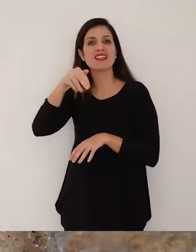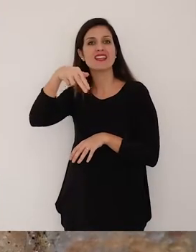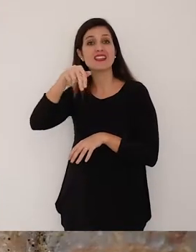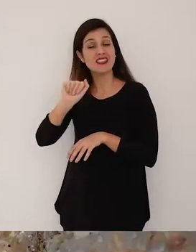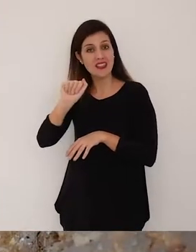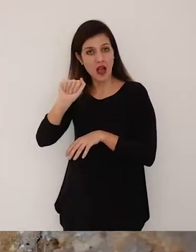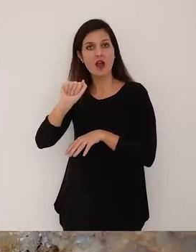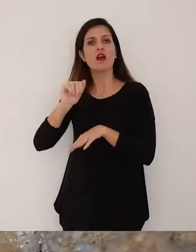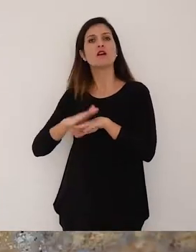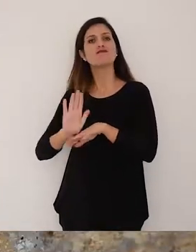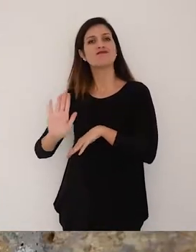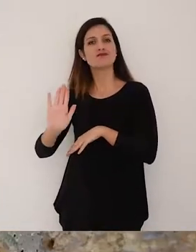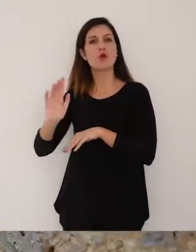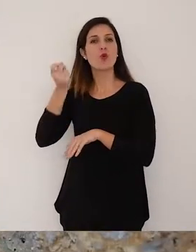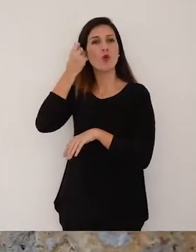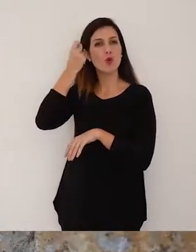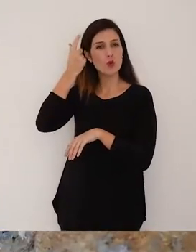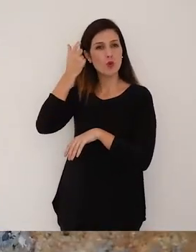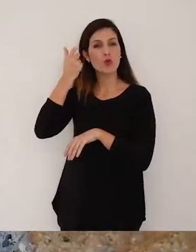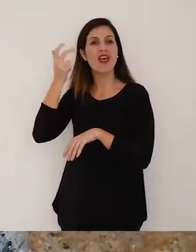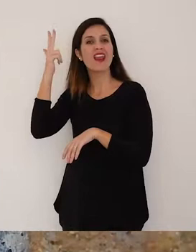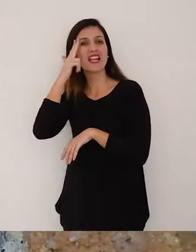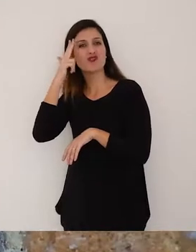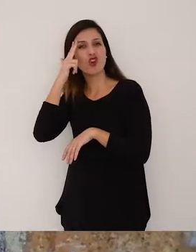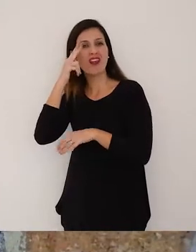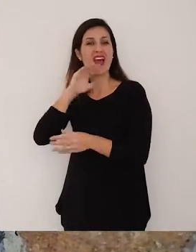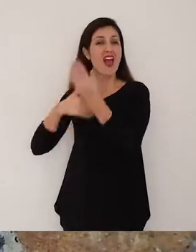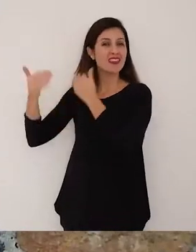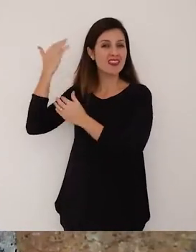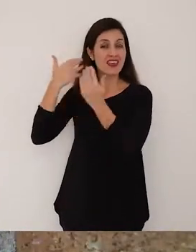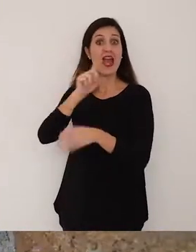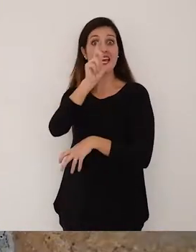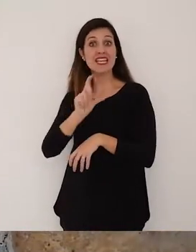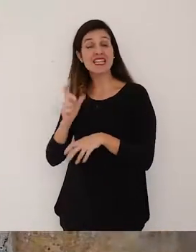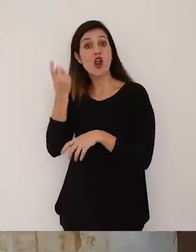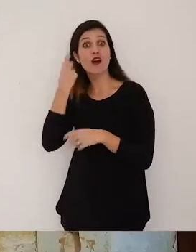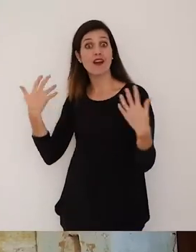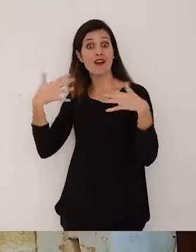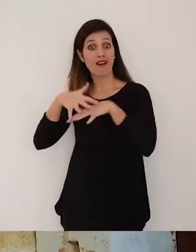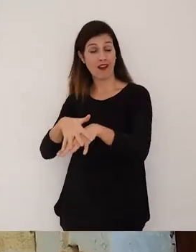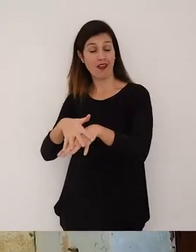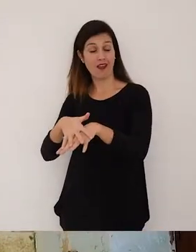salentino afferente alla cultura e alla tradizione religiosa italo-greca.